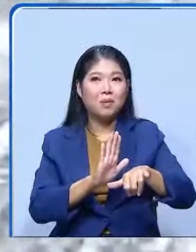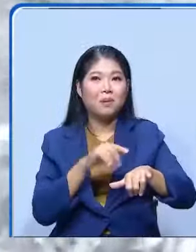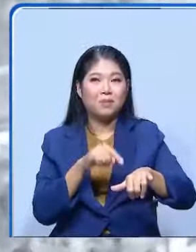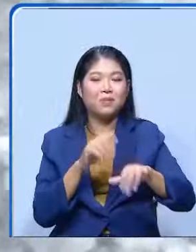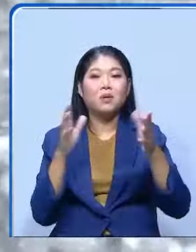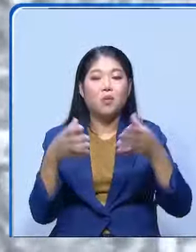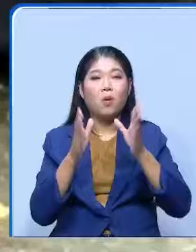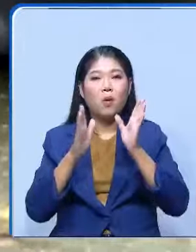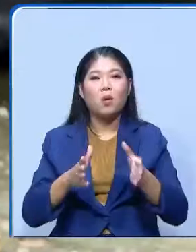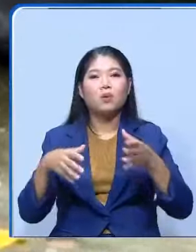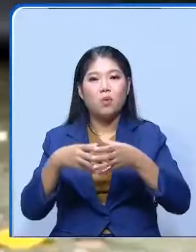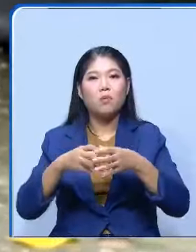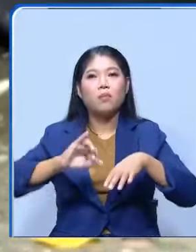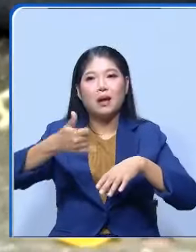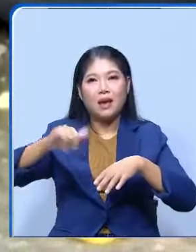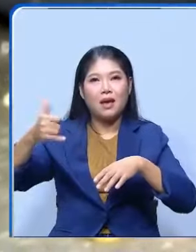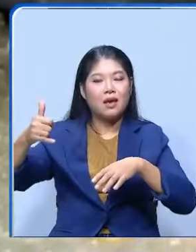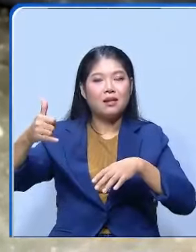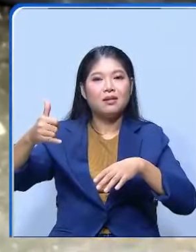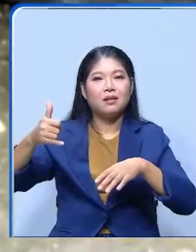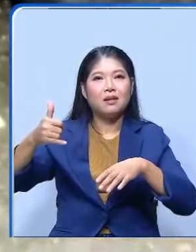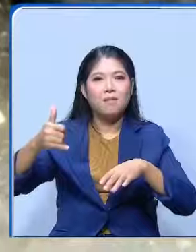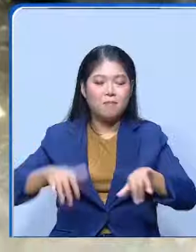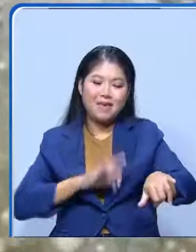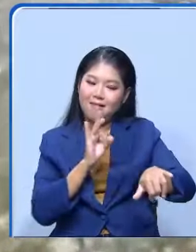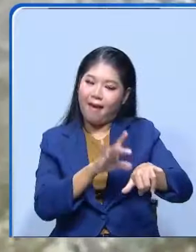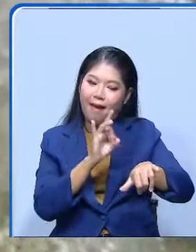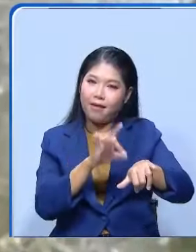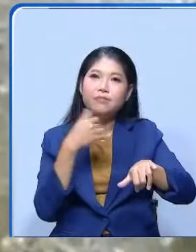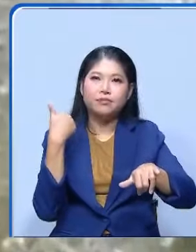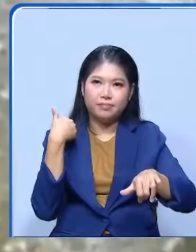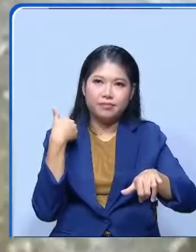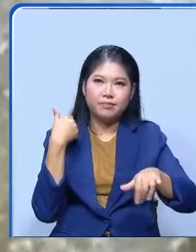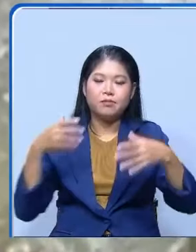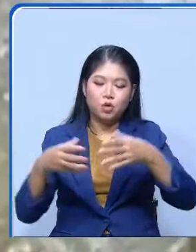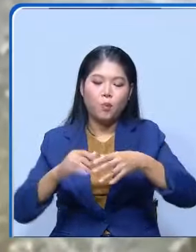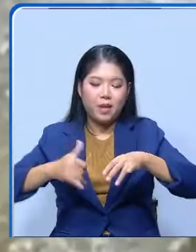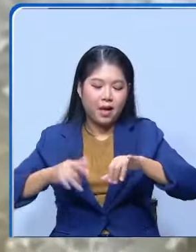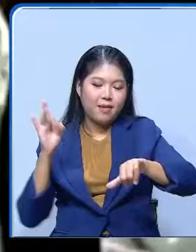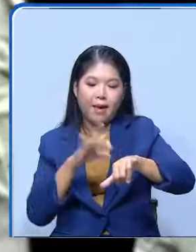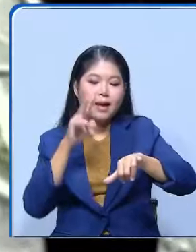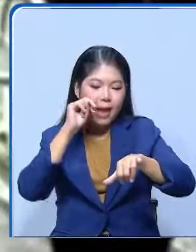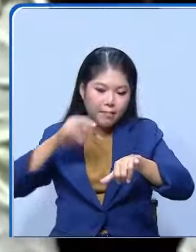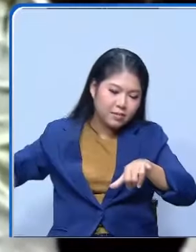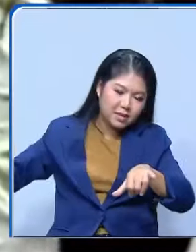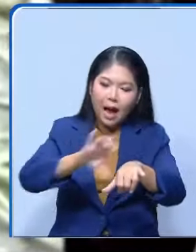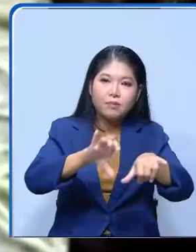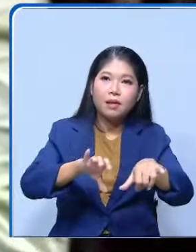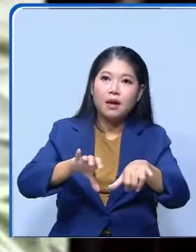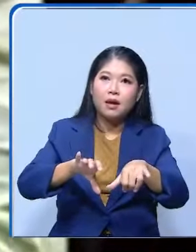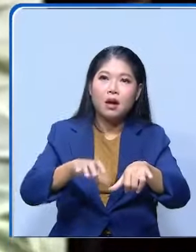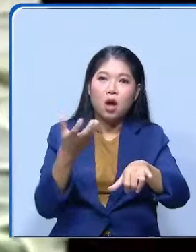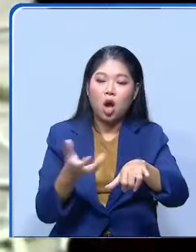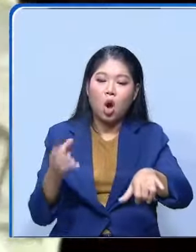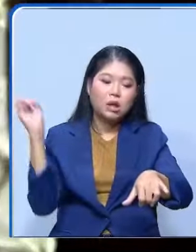างกลุ่มต้องบอกว่าไม่ค่อยน่ารักเลยไปแกล้งเจ้าฮิปโปแคระค่ะด้วยการสาดน้ำใส่บ้างคว้างปาสิ่งของ